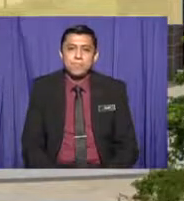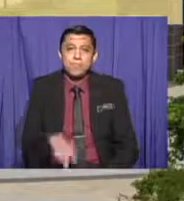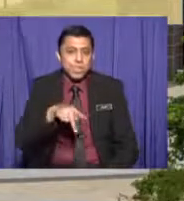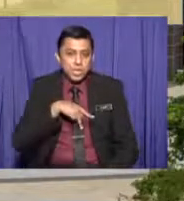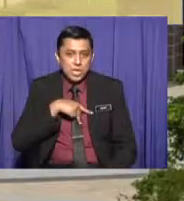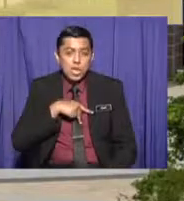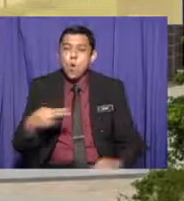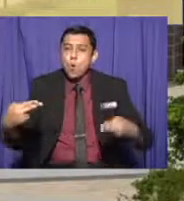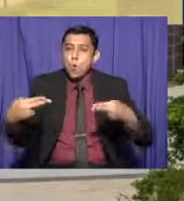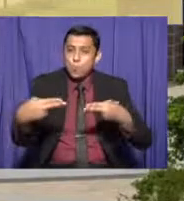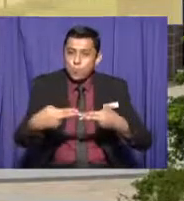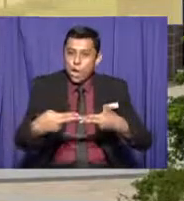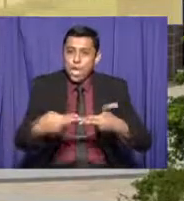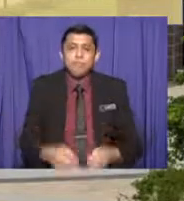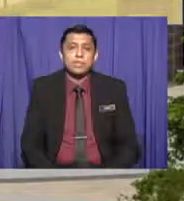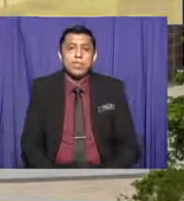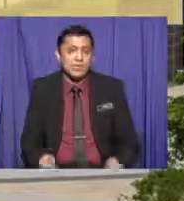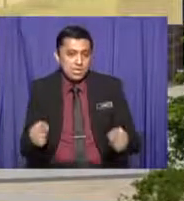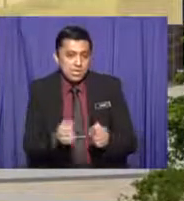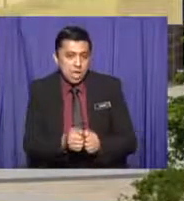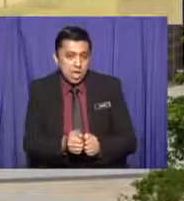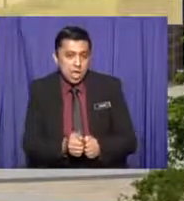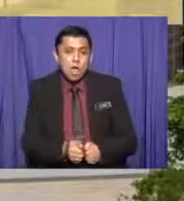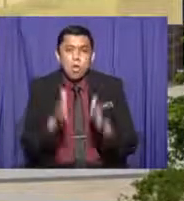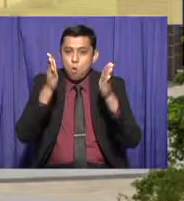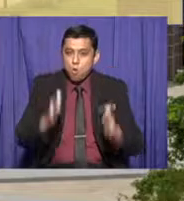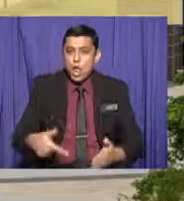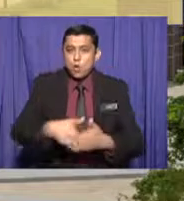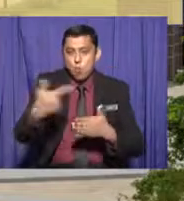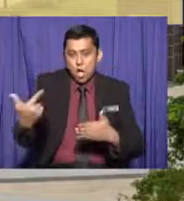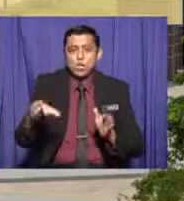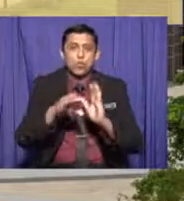mempunyai hubungan diplomatik dengan kuasa luar,